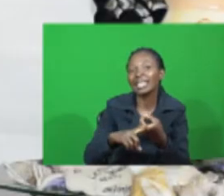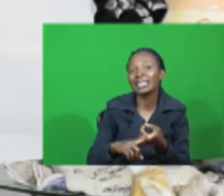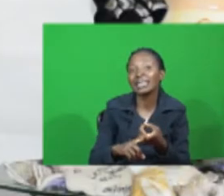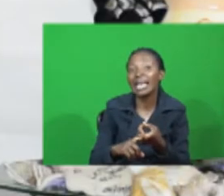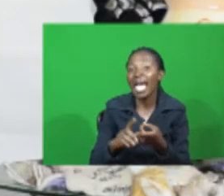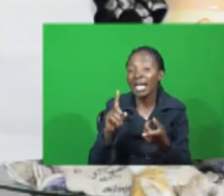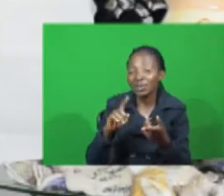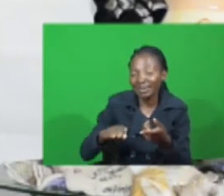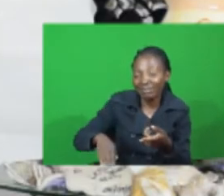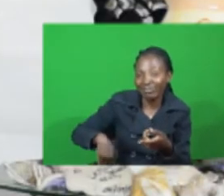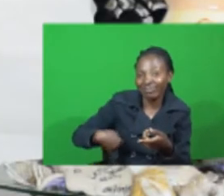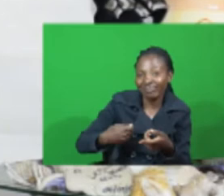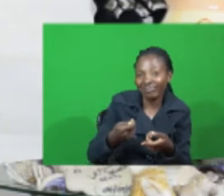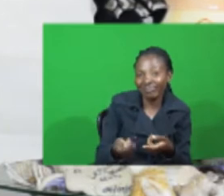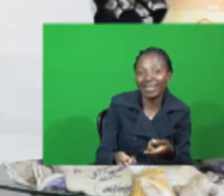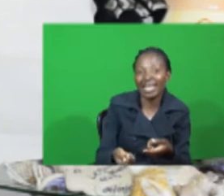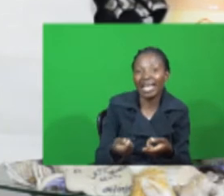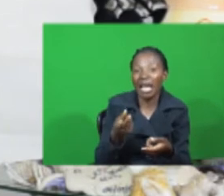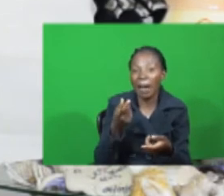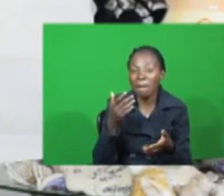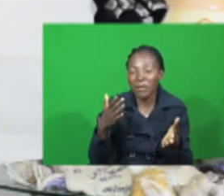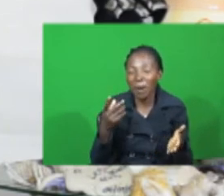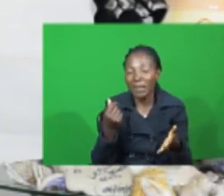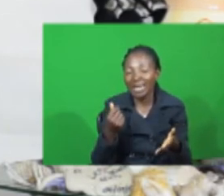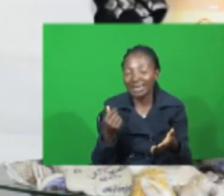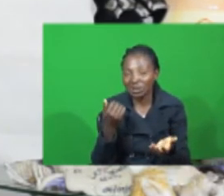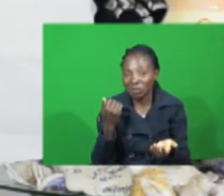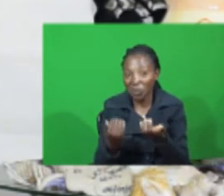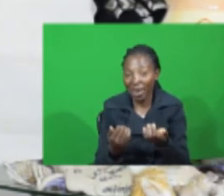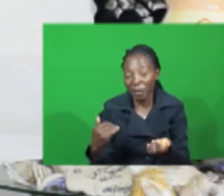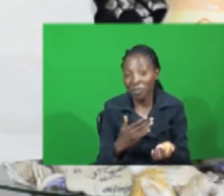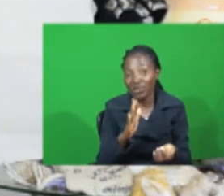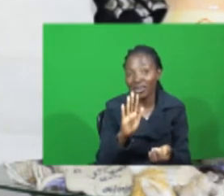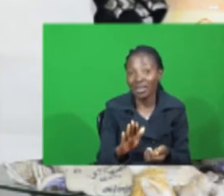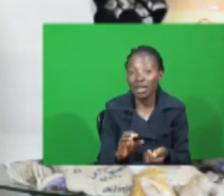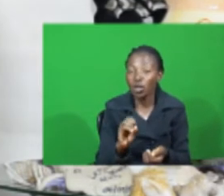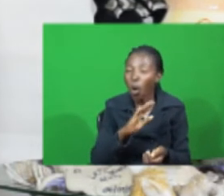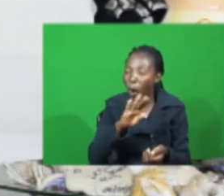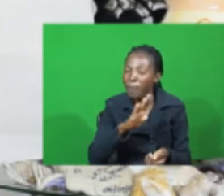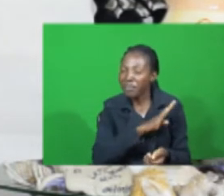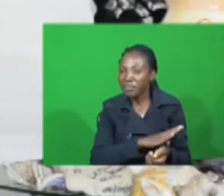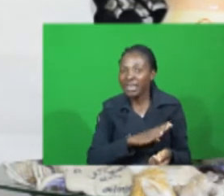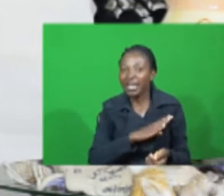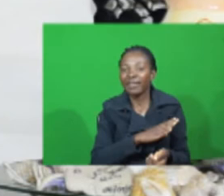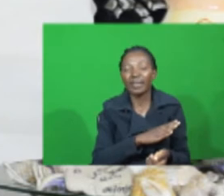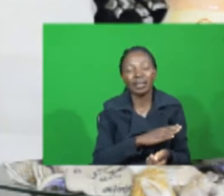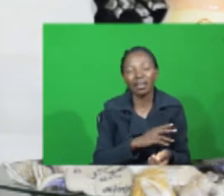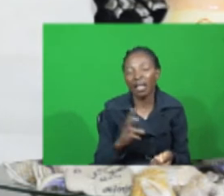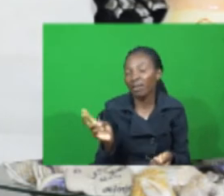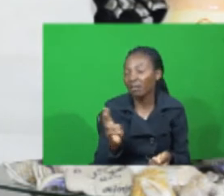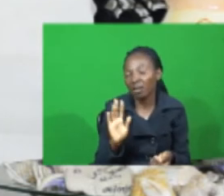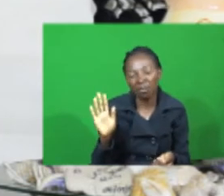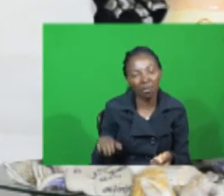of Zamuriza, Zaku Pafutim and Noe Fab. In Zueva Nomad, Unuesa, what Trubutsanangro,